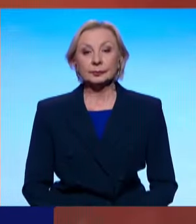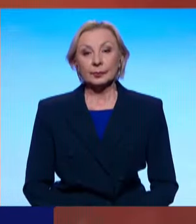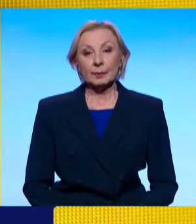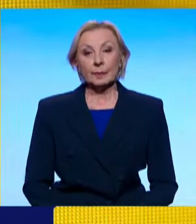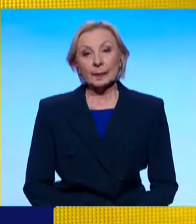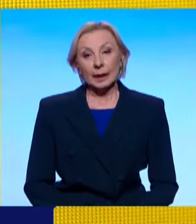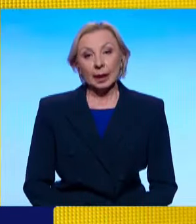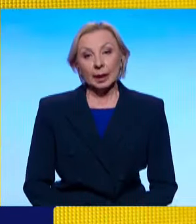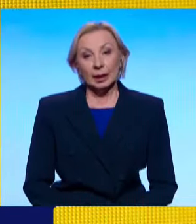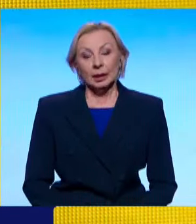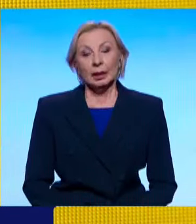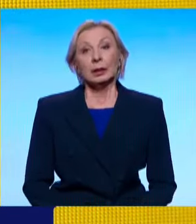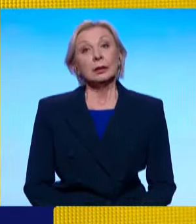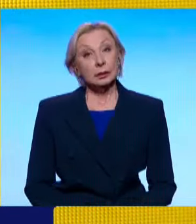новини».